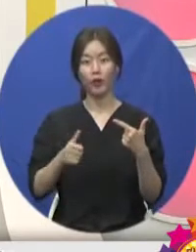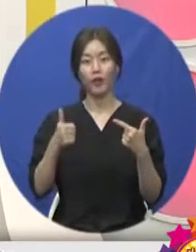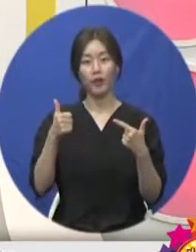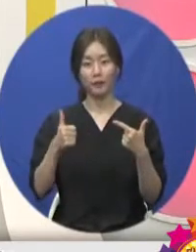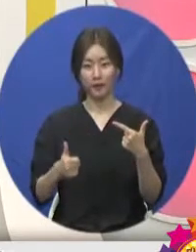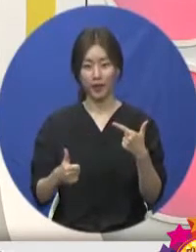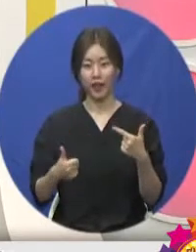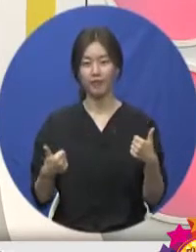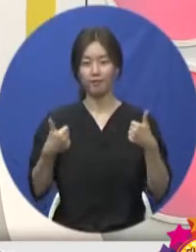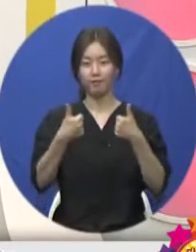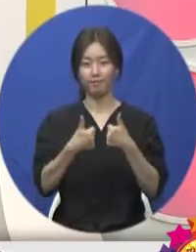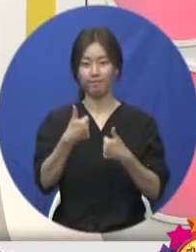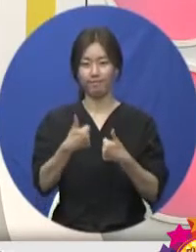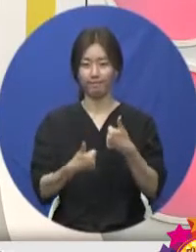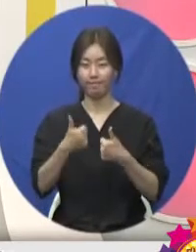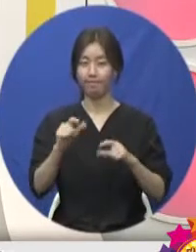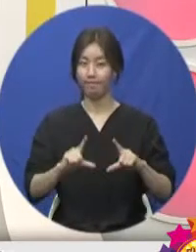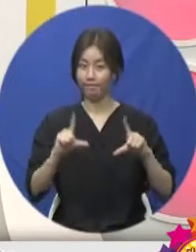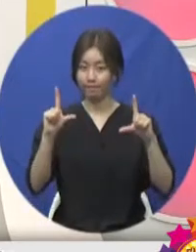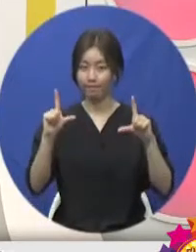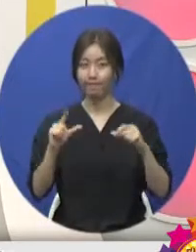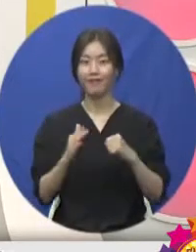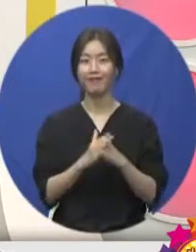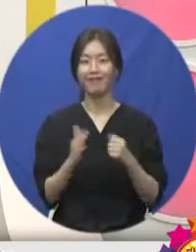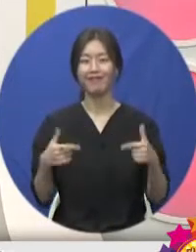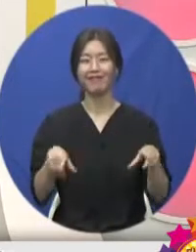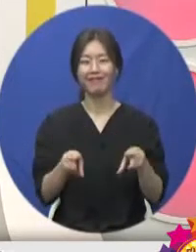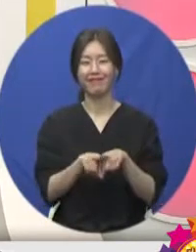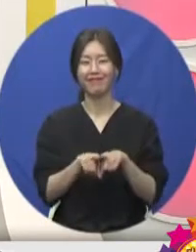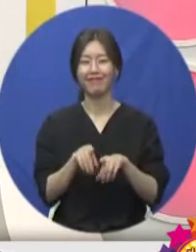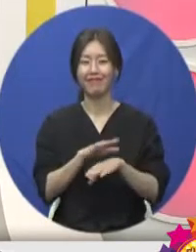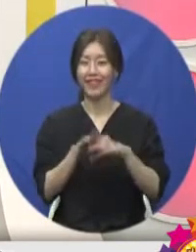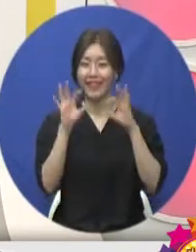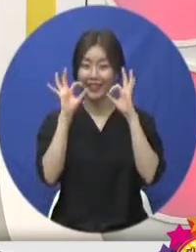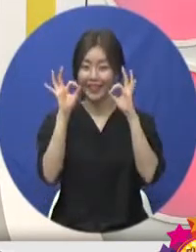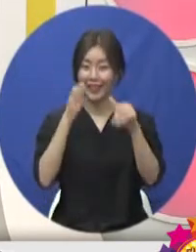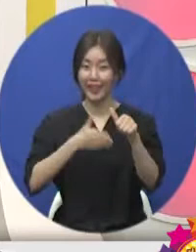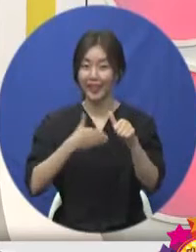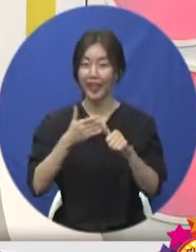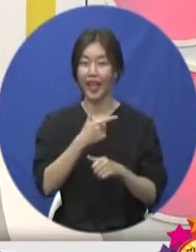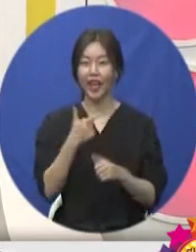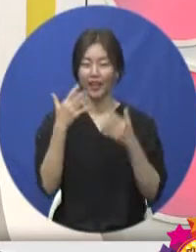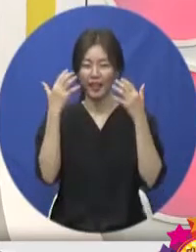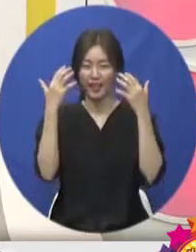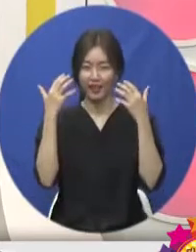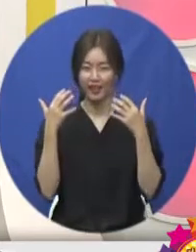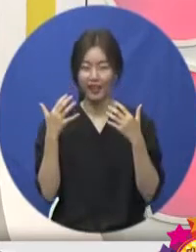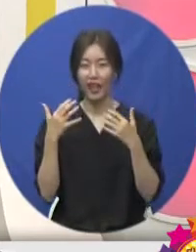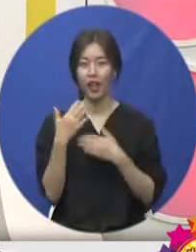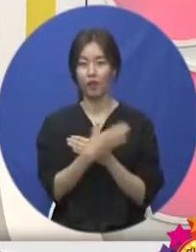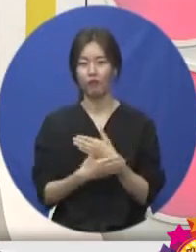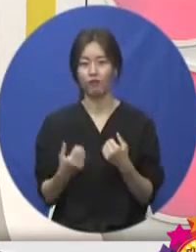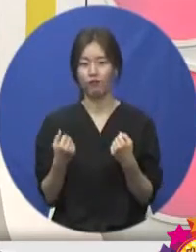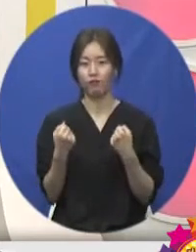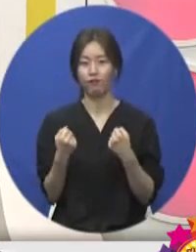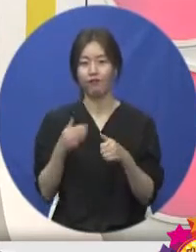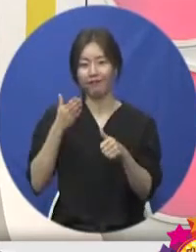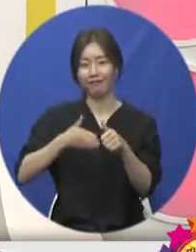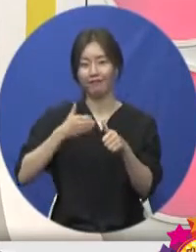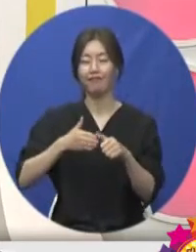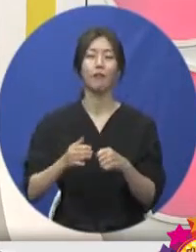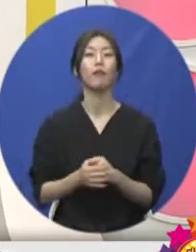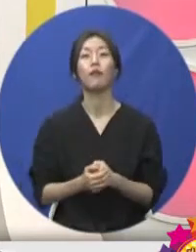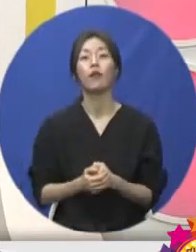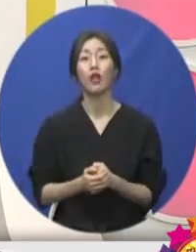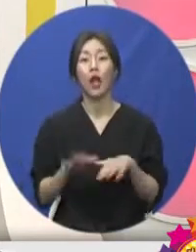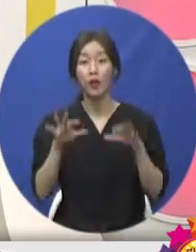말일 월말 결선의 날입니다. 오늘 함께해 주시고요. 뜨거운 여름에 건강 관리 잘하시기 바라겠습니다. 네, 오늘 보고